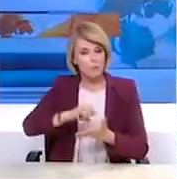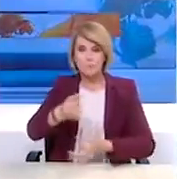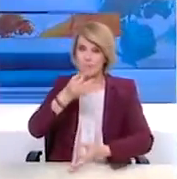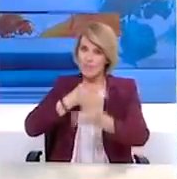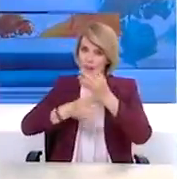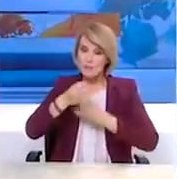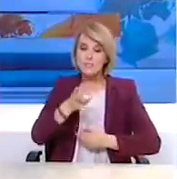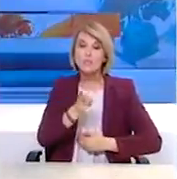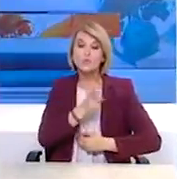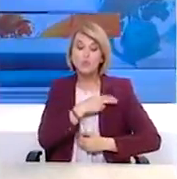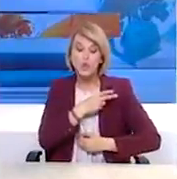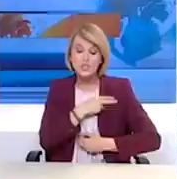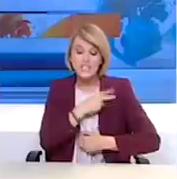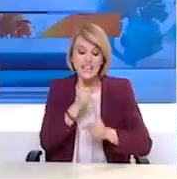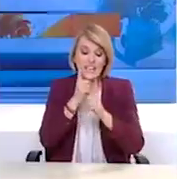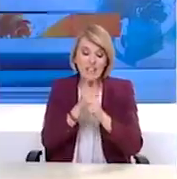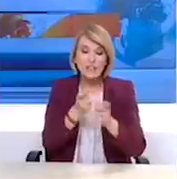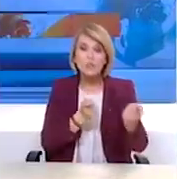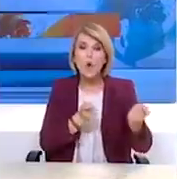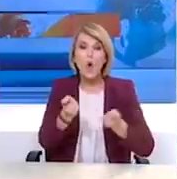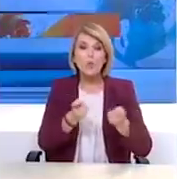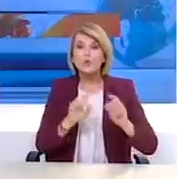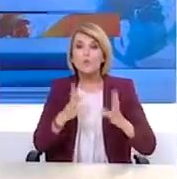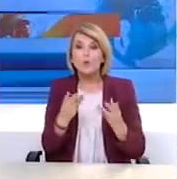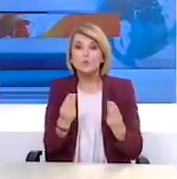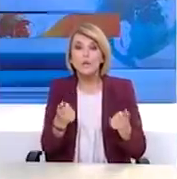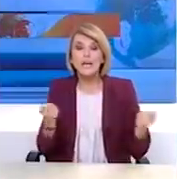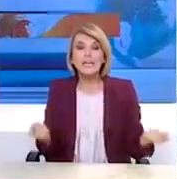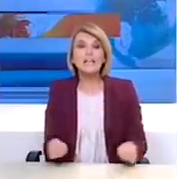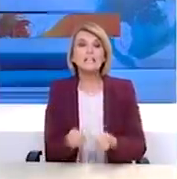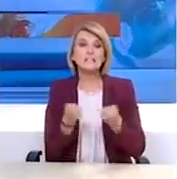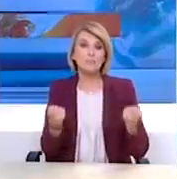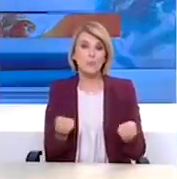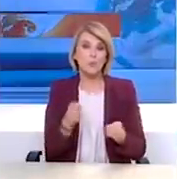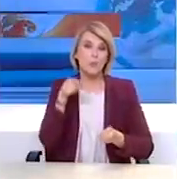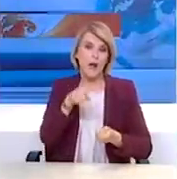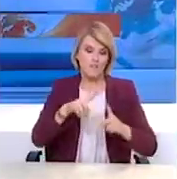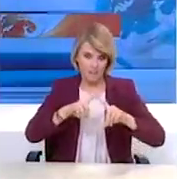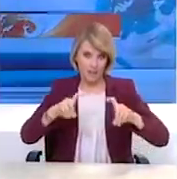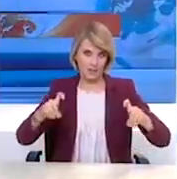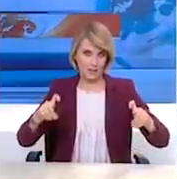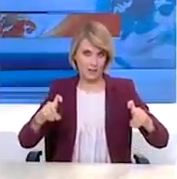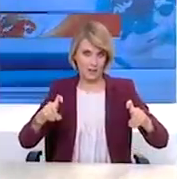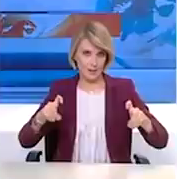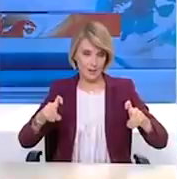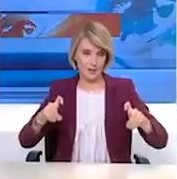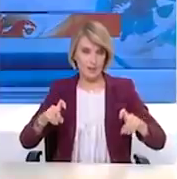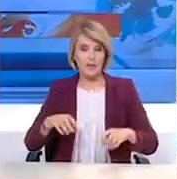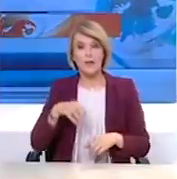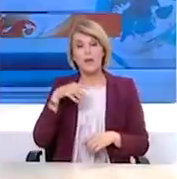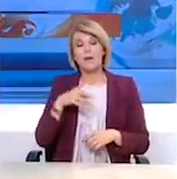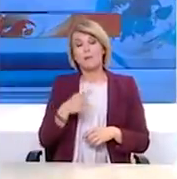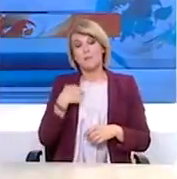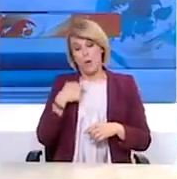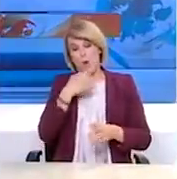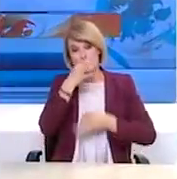δώσει ειδικές οδηγίες για το πώς μπορεί να χρησιμοποιηθεί ένα τέτοιο μέσο. Πάλι εδώ πρέπει να τονίσω ότι κανένα μέσο δεν είναι πανάκια σε αυτό